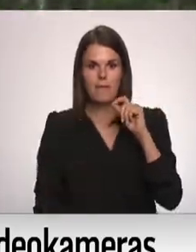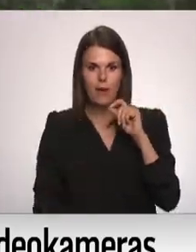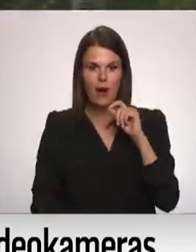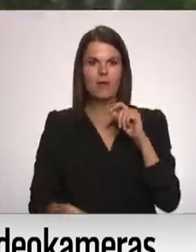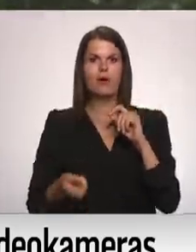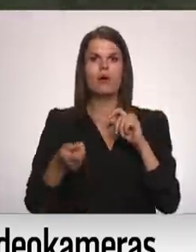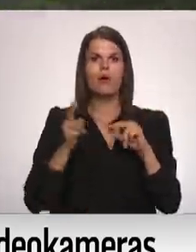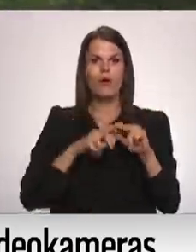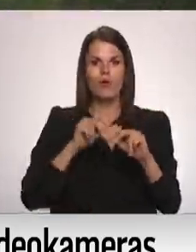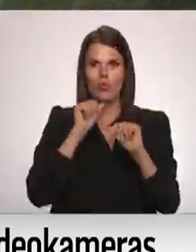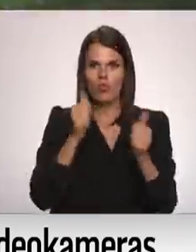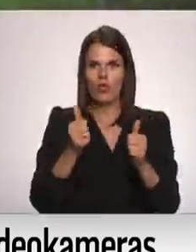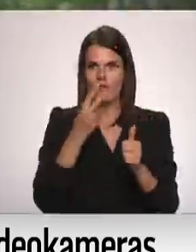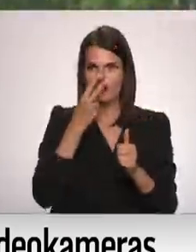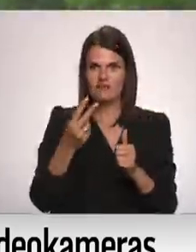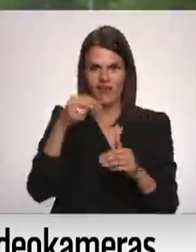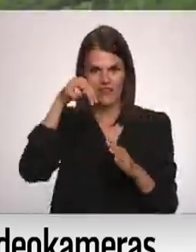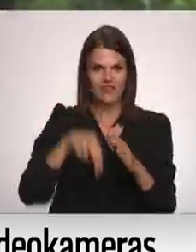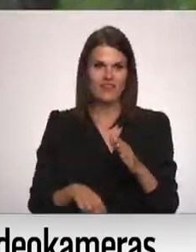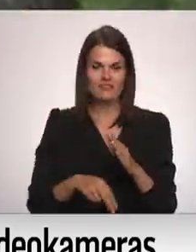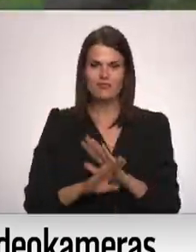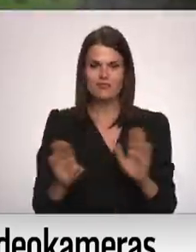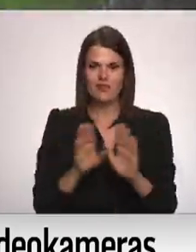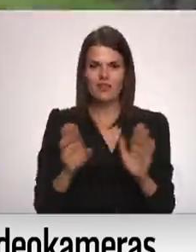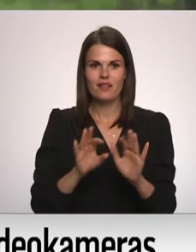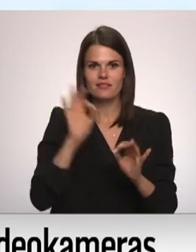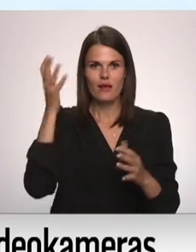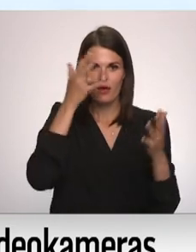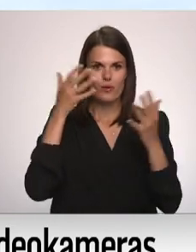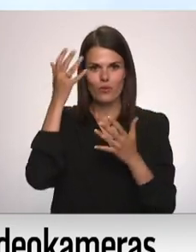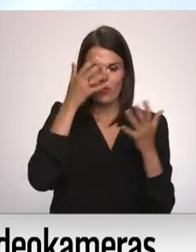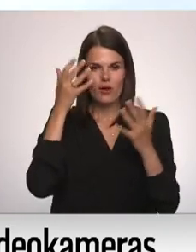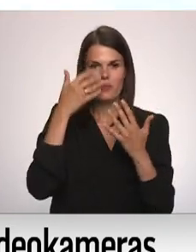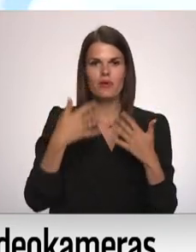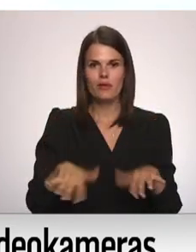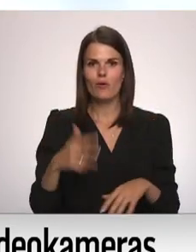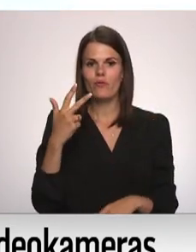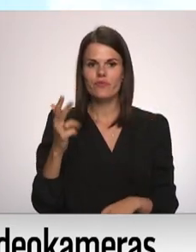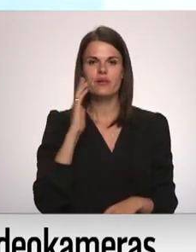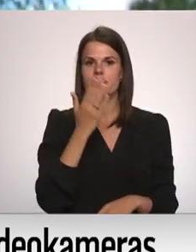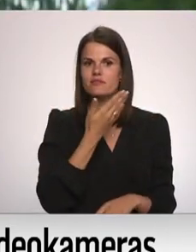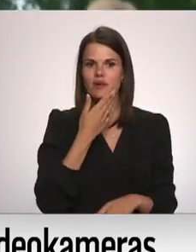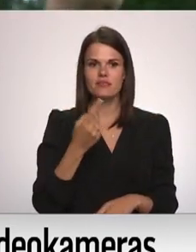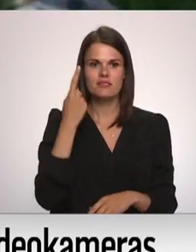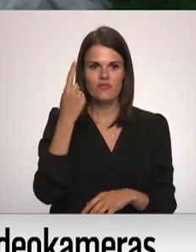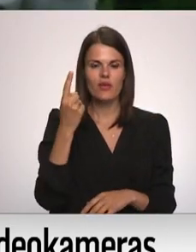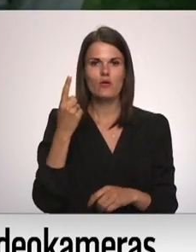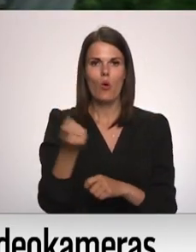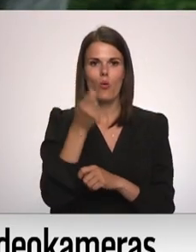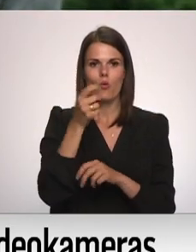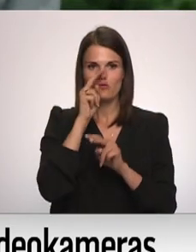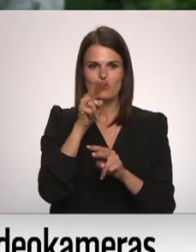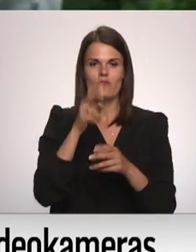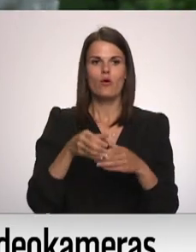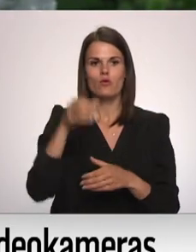Un nevar skatīties uz leju. Savāk noreips. Jau trīs vasaras vieno uguns novērošanas torņiem Valkas